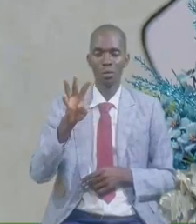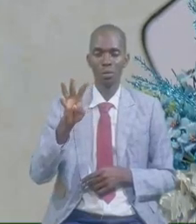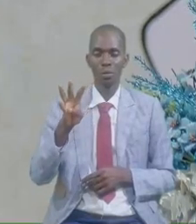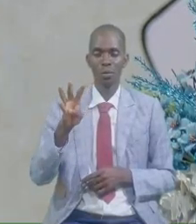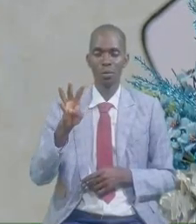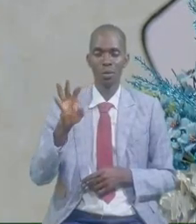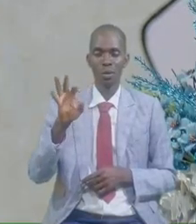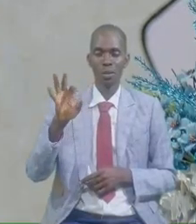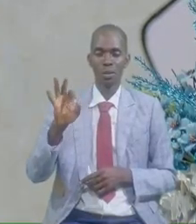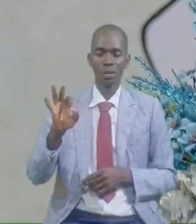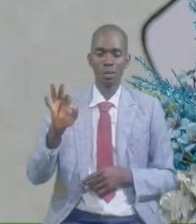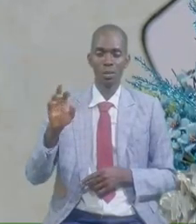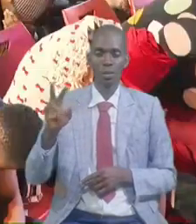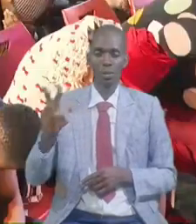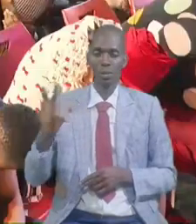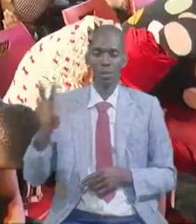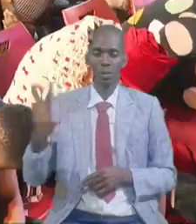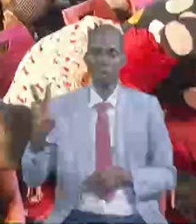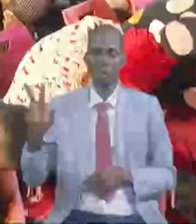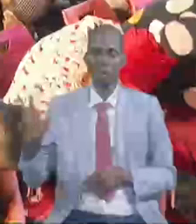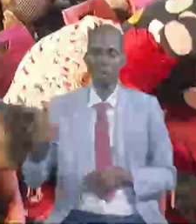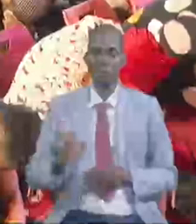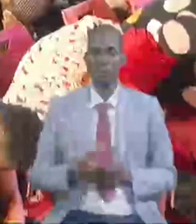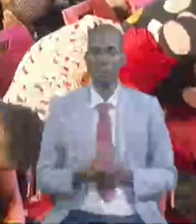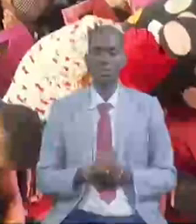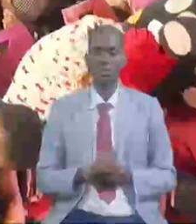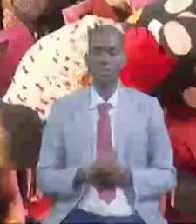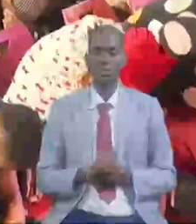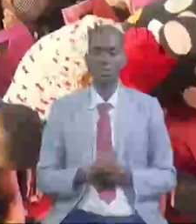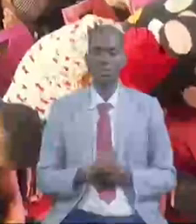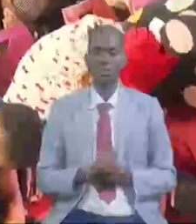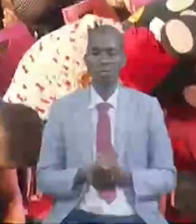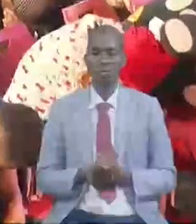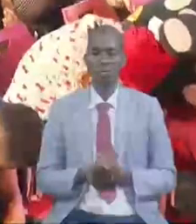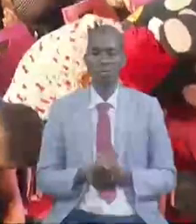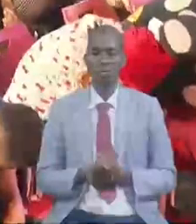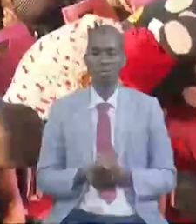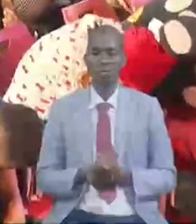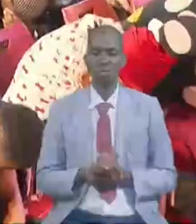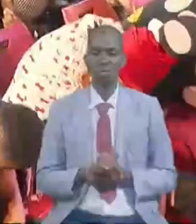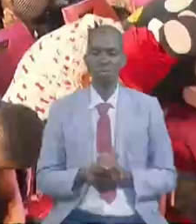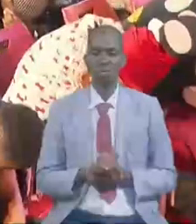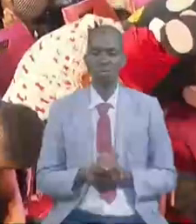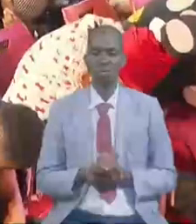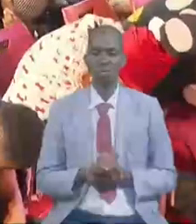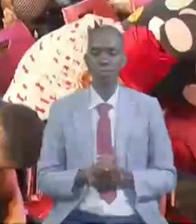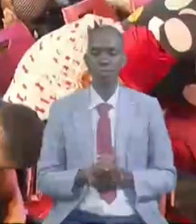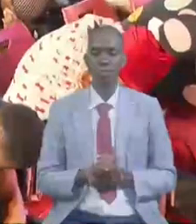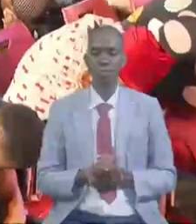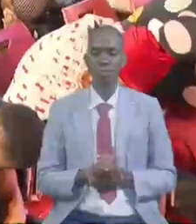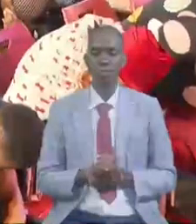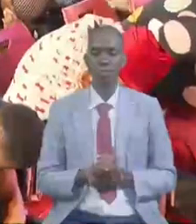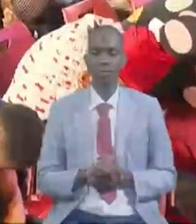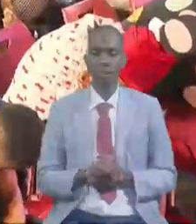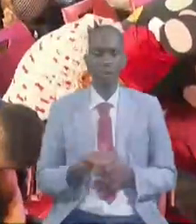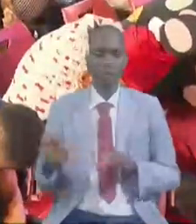Plus 234 91 54 44 92 63.